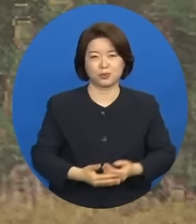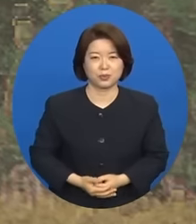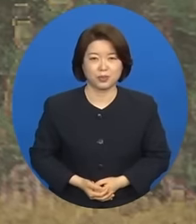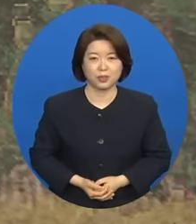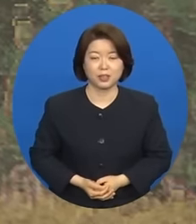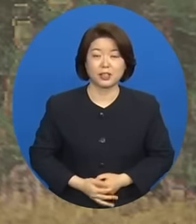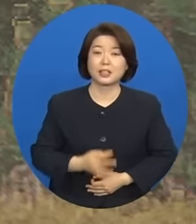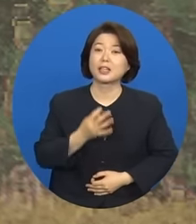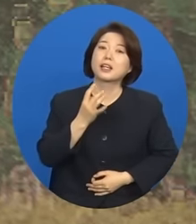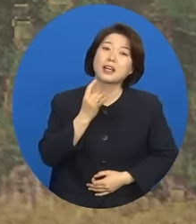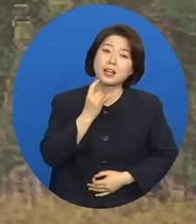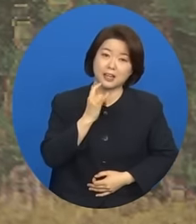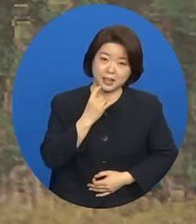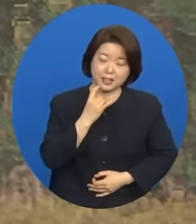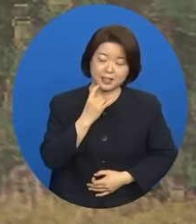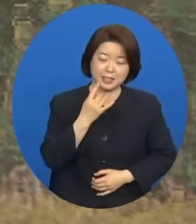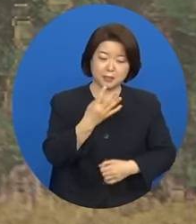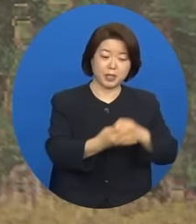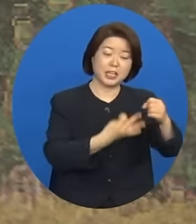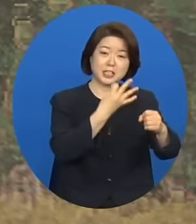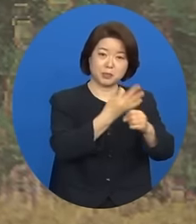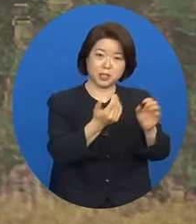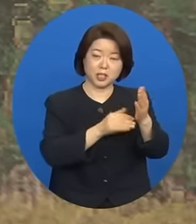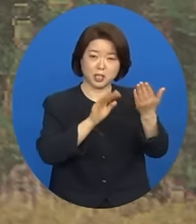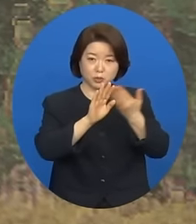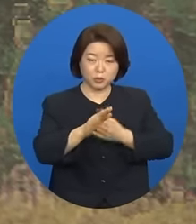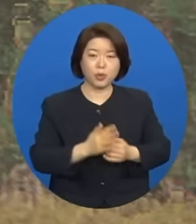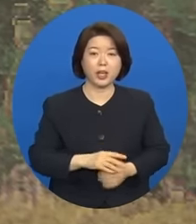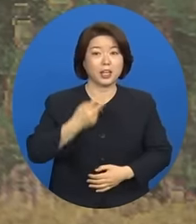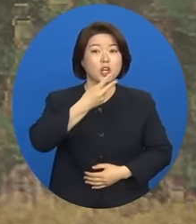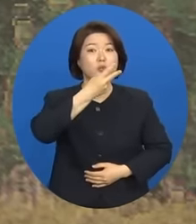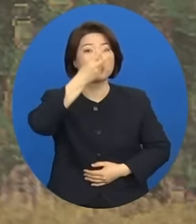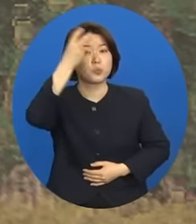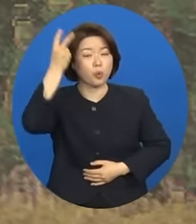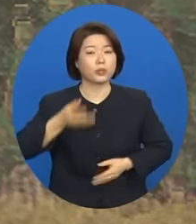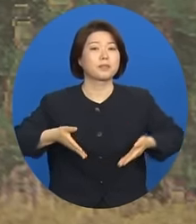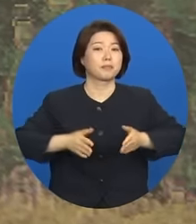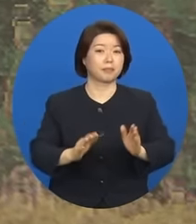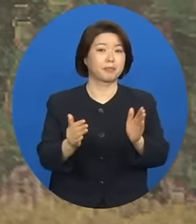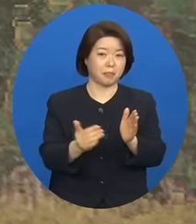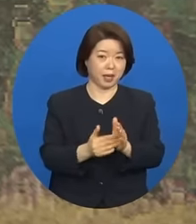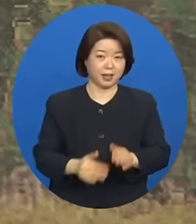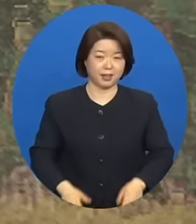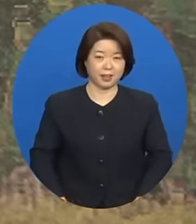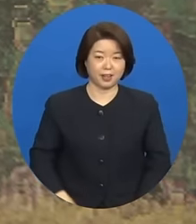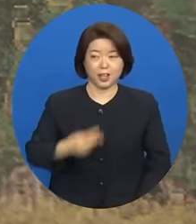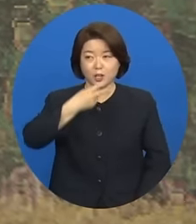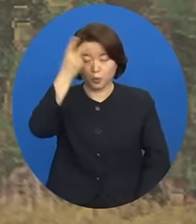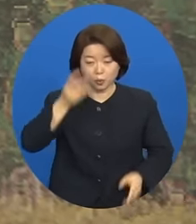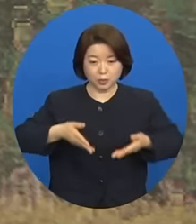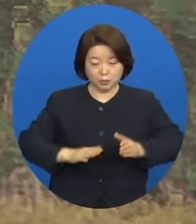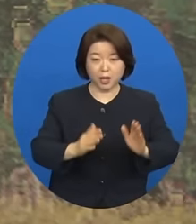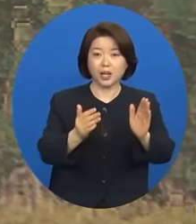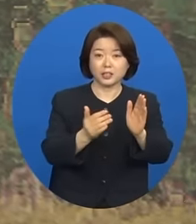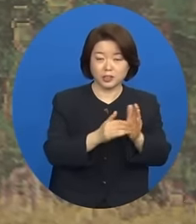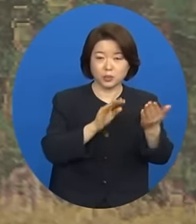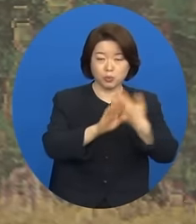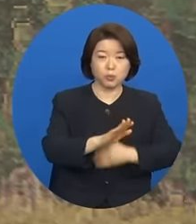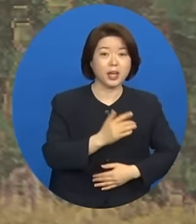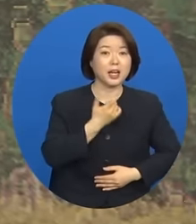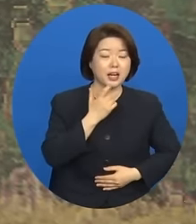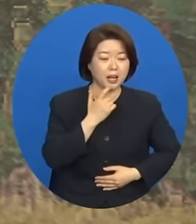라헬이 요셉을 낳습니다. 그리고 요셉이 태어났을 때 비로소 야곱은 이곳을 떠나야겠다라고